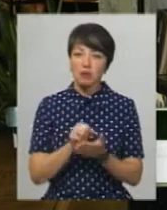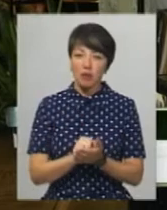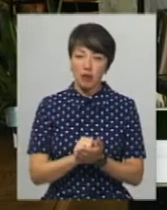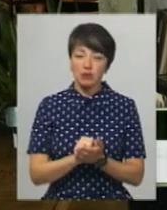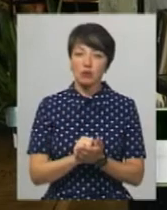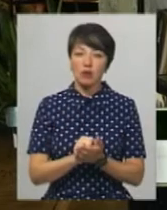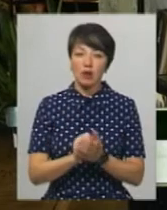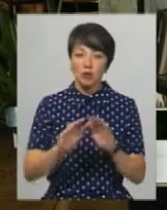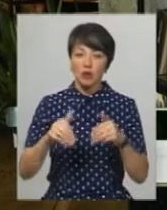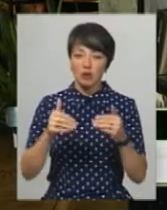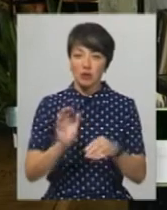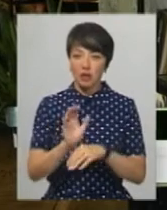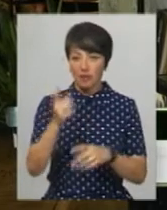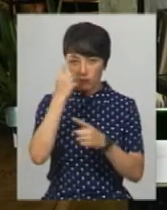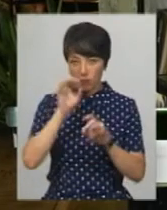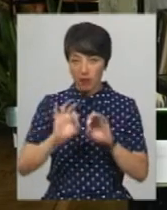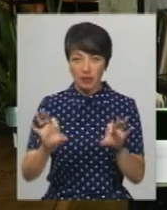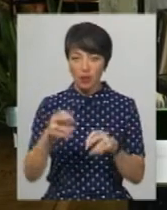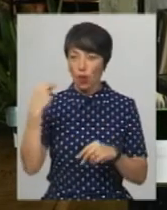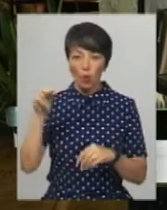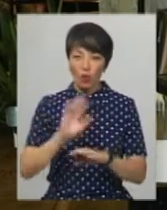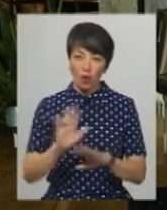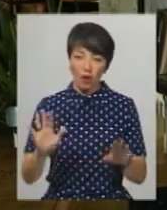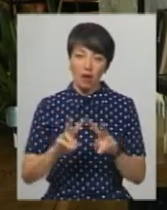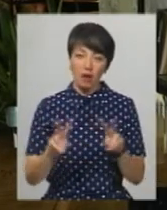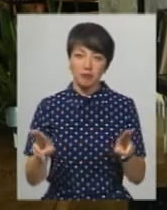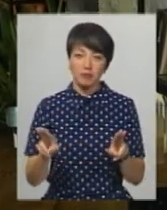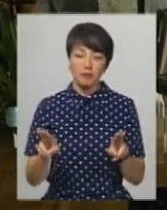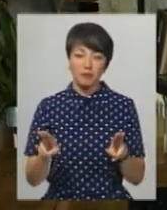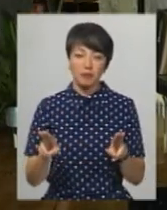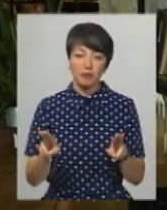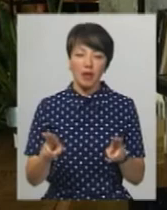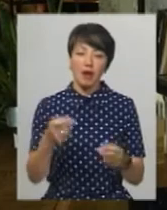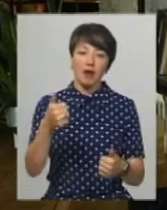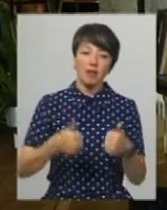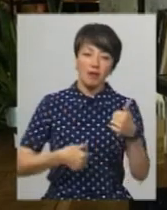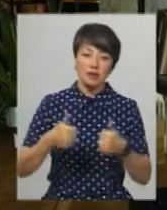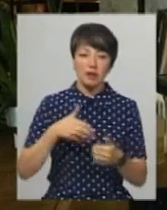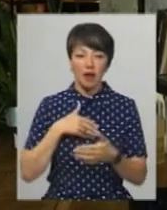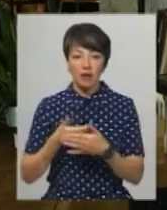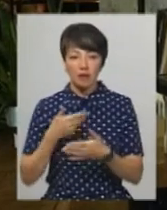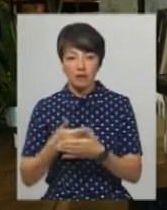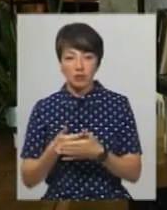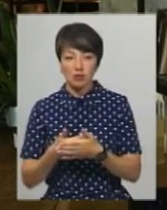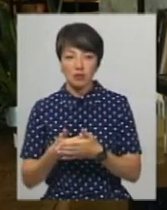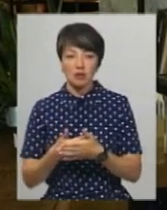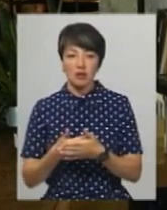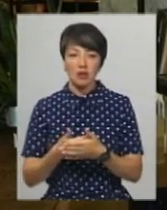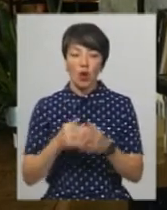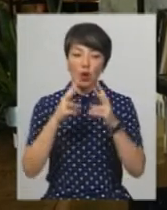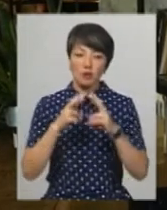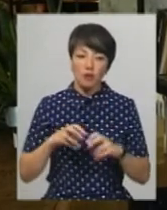Подача інформації відбувається не у вигляді уроку, а у вигляді квестів, активностей,